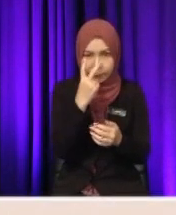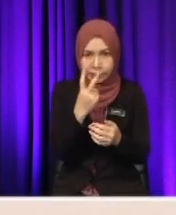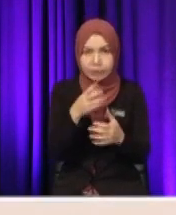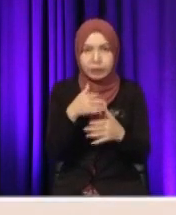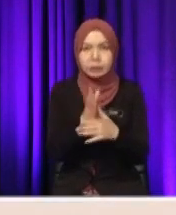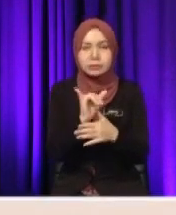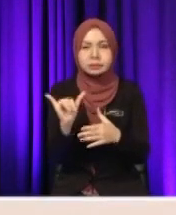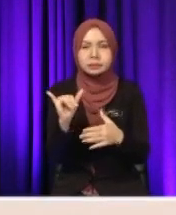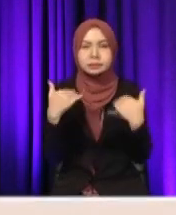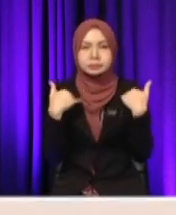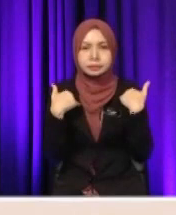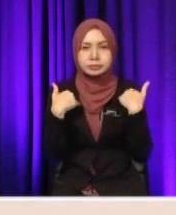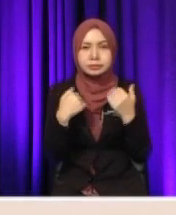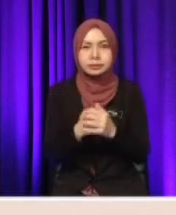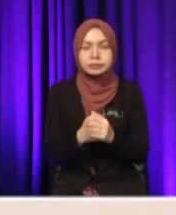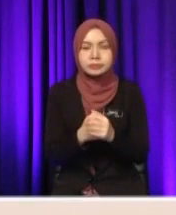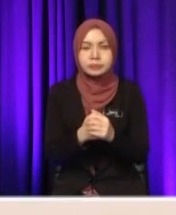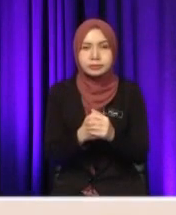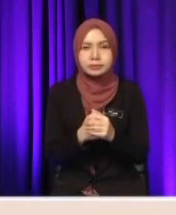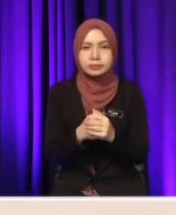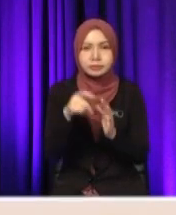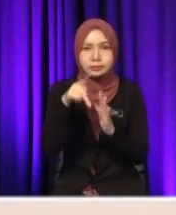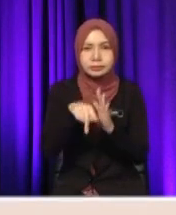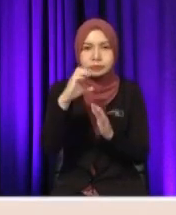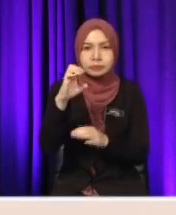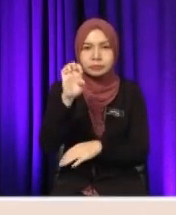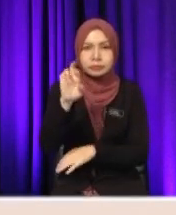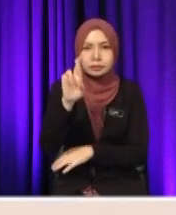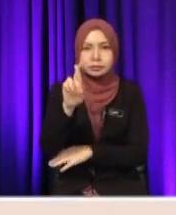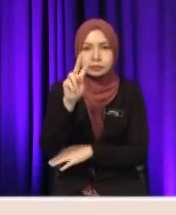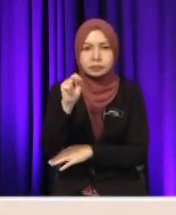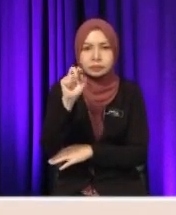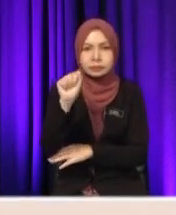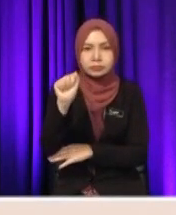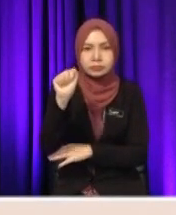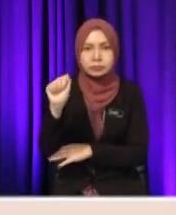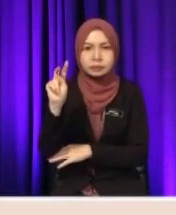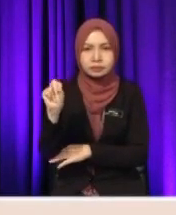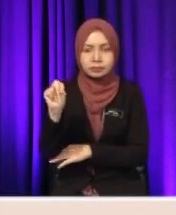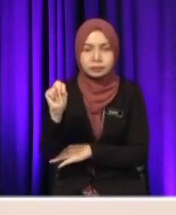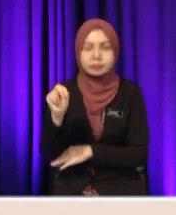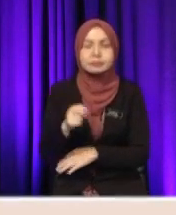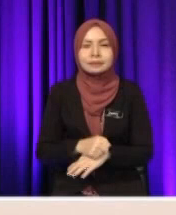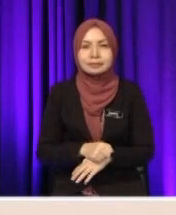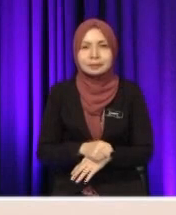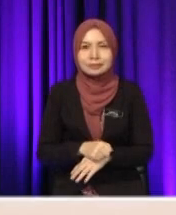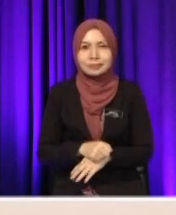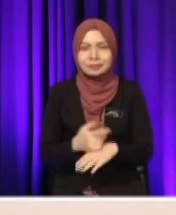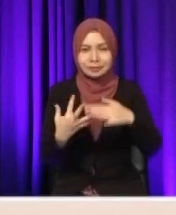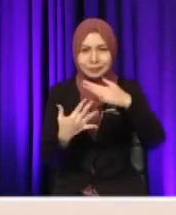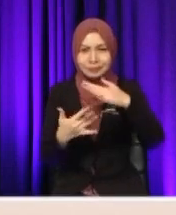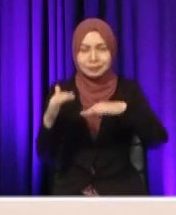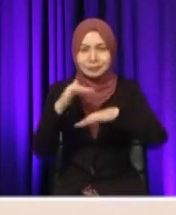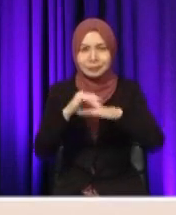adalah pencernaan. Okey, buah sawit untuk pencernaan tadi akan dipanas kepada suhu yang sangat tinggi.